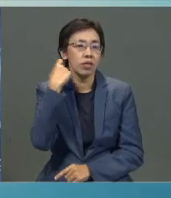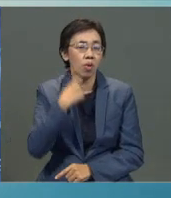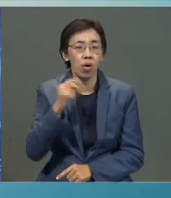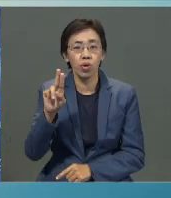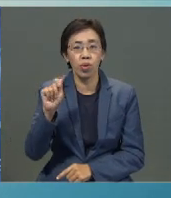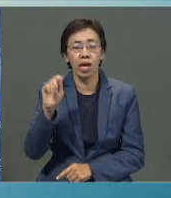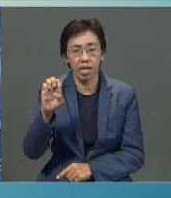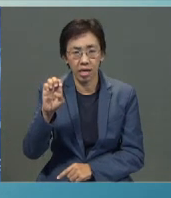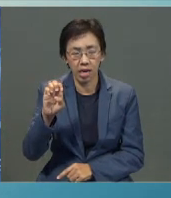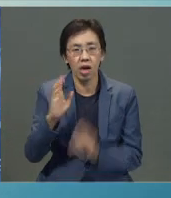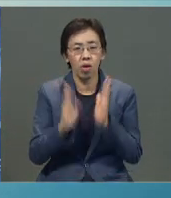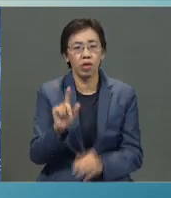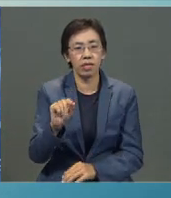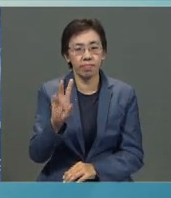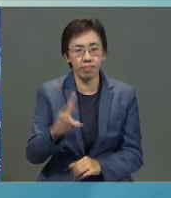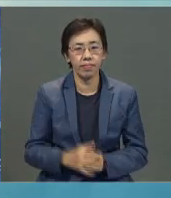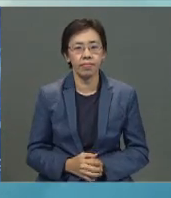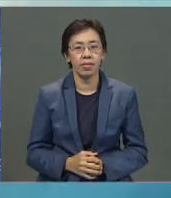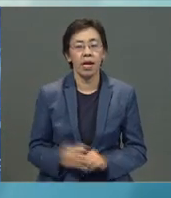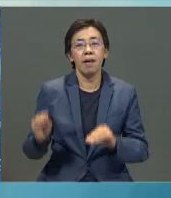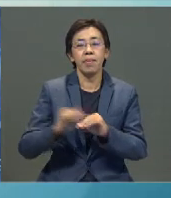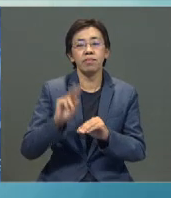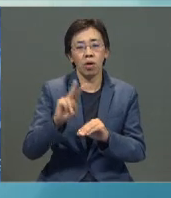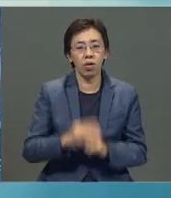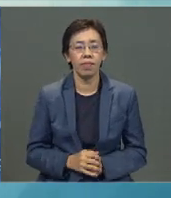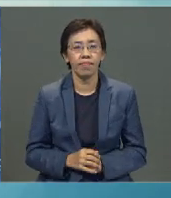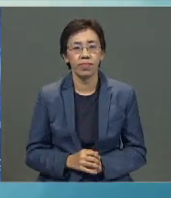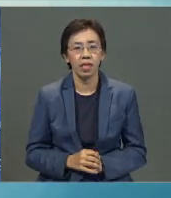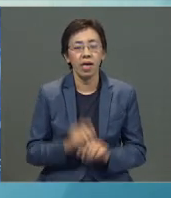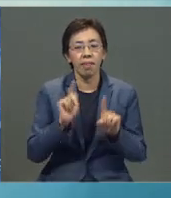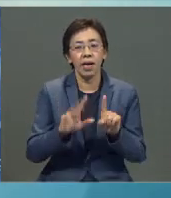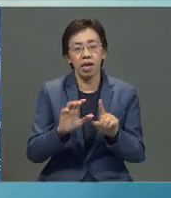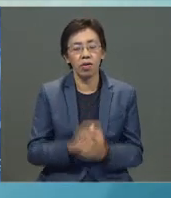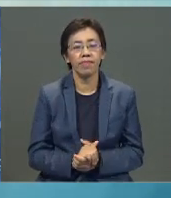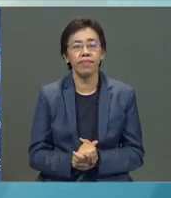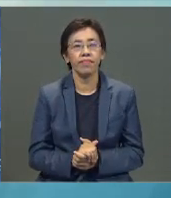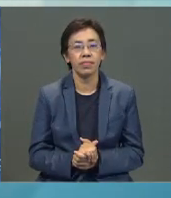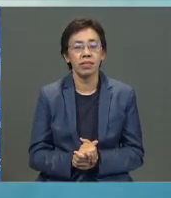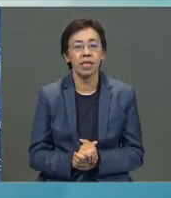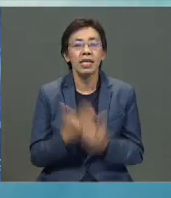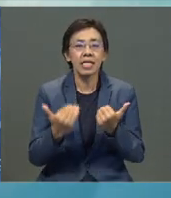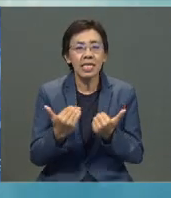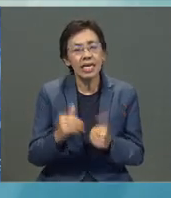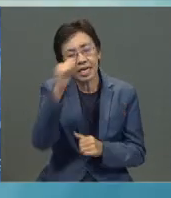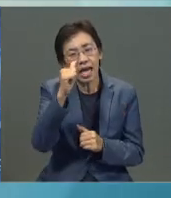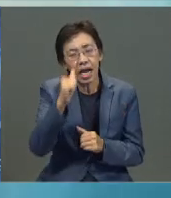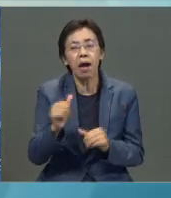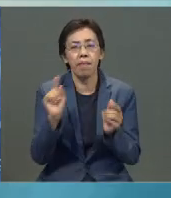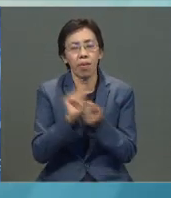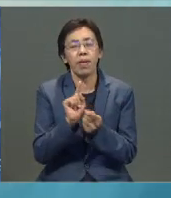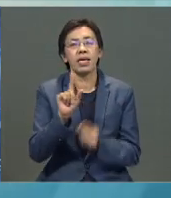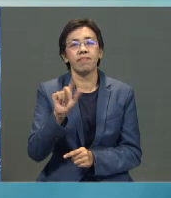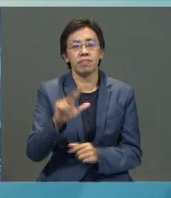สิงหาคมนะครับไม่มีอาการครับไปที่รายงานของแต่ละประเทศนะครับก็จะเห็นว่าสาวอาหรับอิมิเรตก็เป็น27แล้วนะครับเพิ่มขึ้น 2มาทั้งหมด 1,500เดียวใน 3พันกว่าเจอ 23